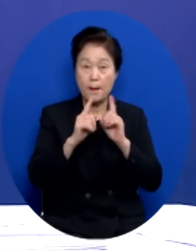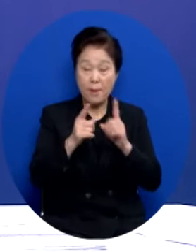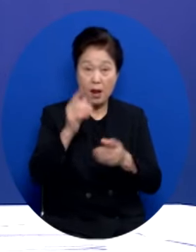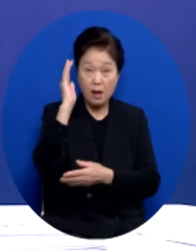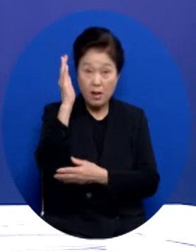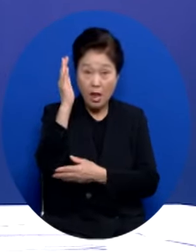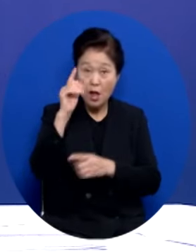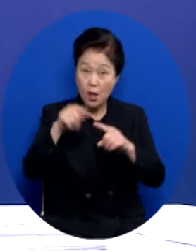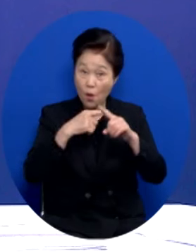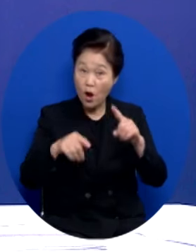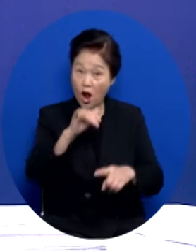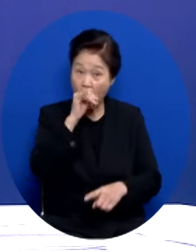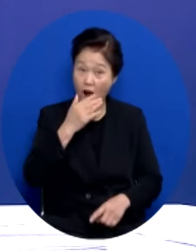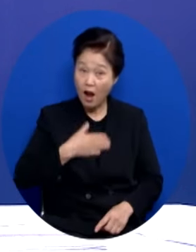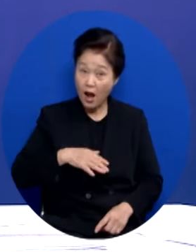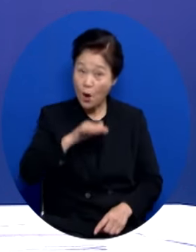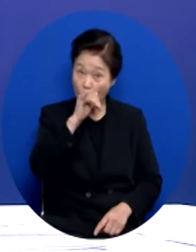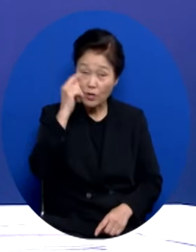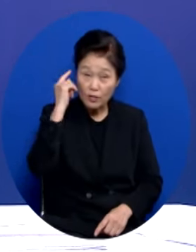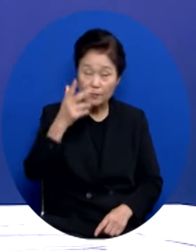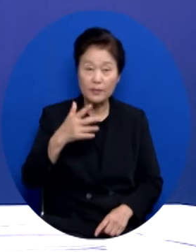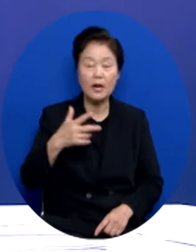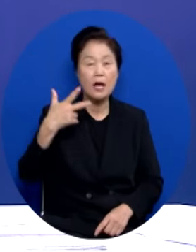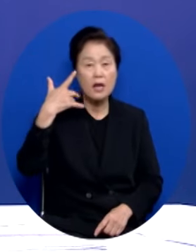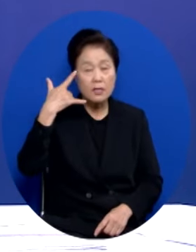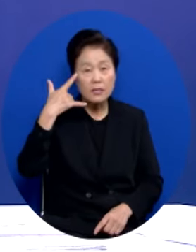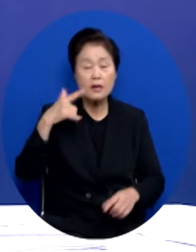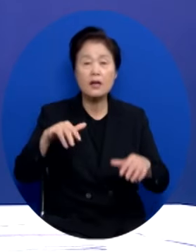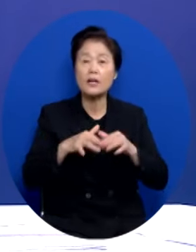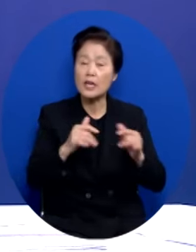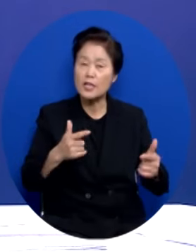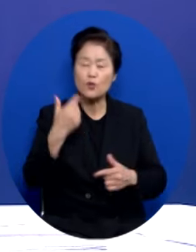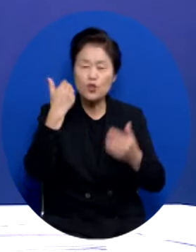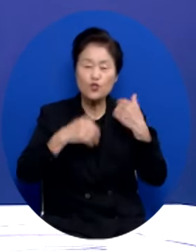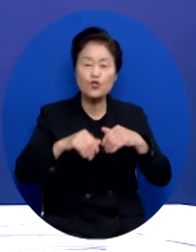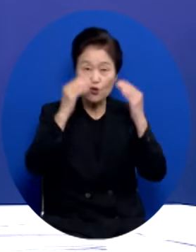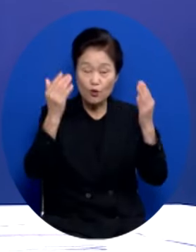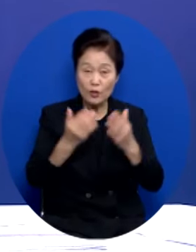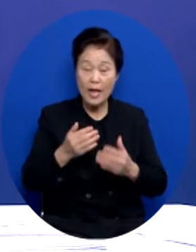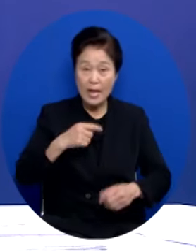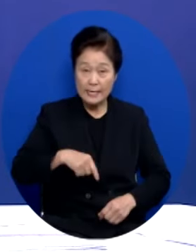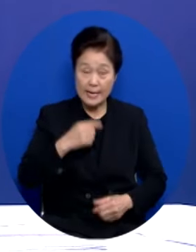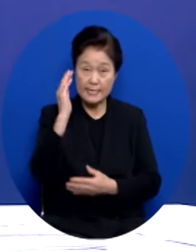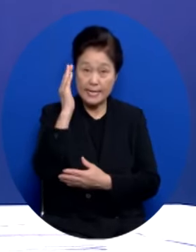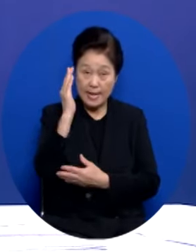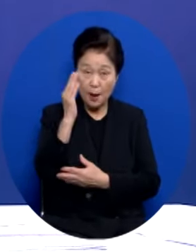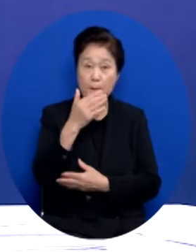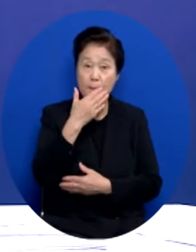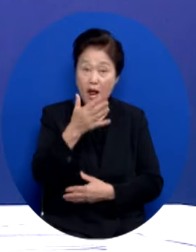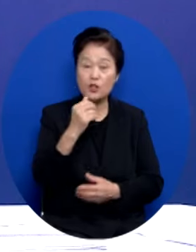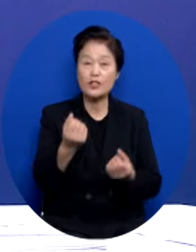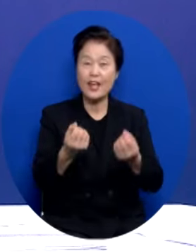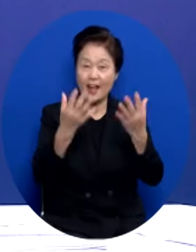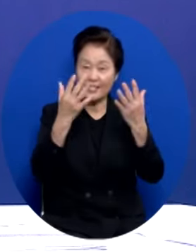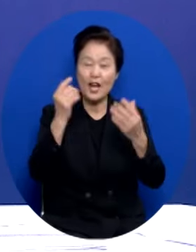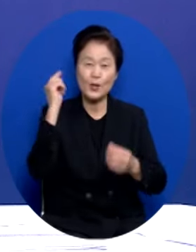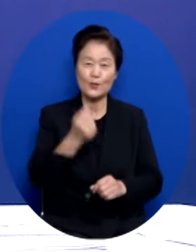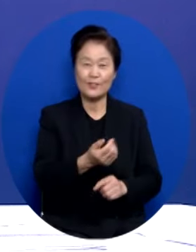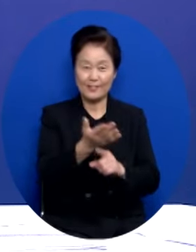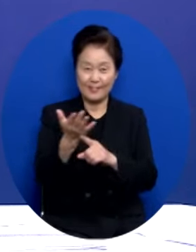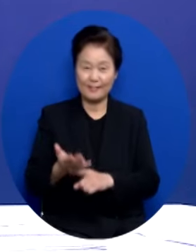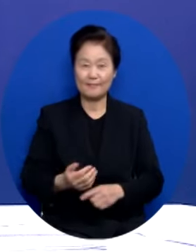사실 알고 계셨나요? 시청각장애인이라면 누구나 참여해 자유롭게 자신의 이야기를 전할 수 있는 행사가 있다고 해 찾아가